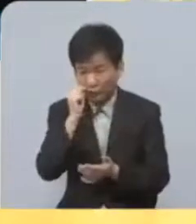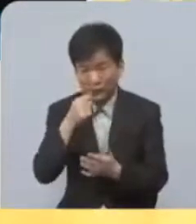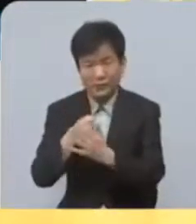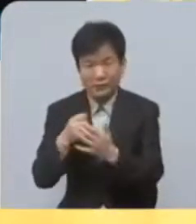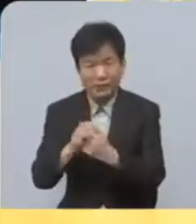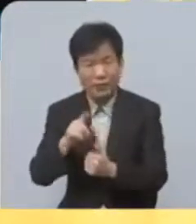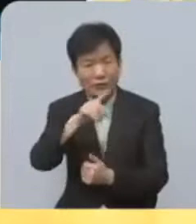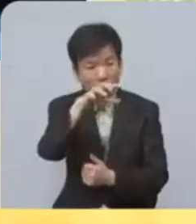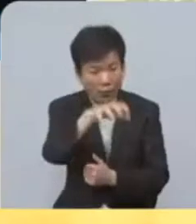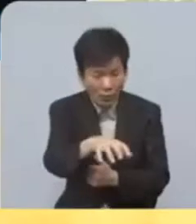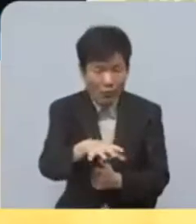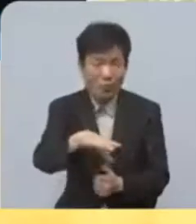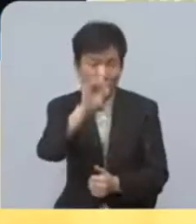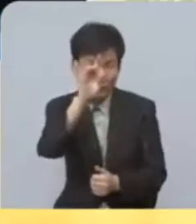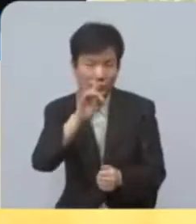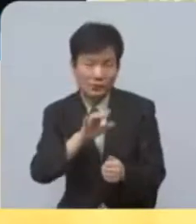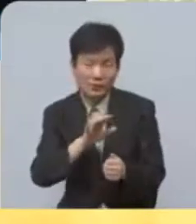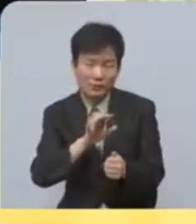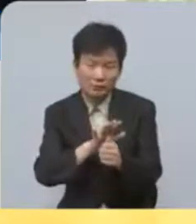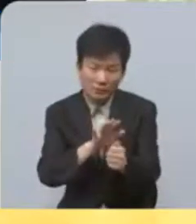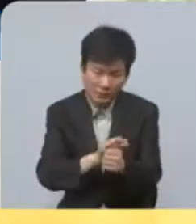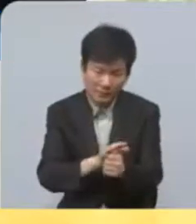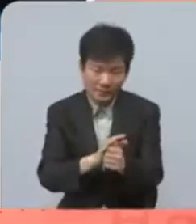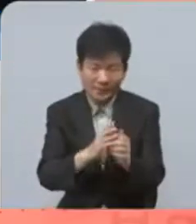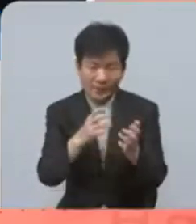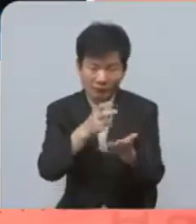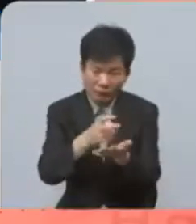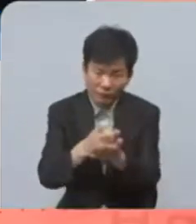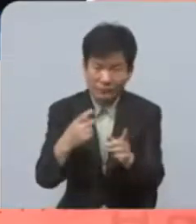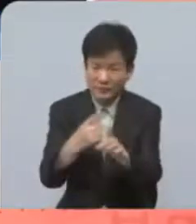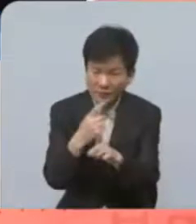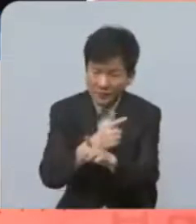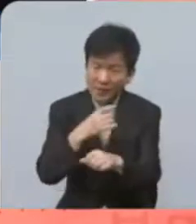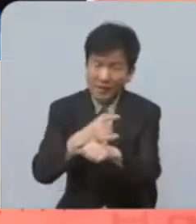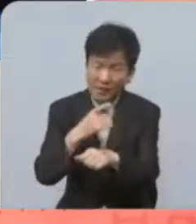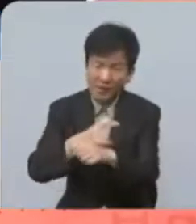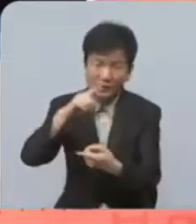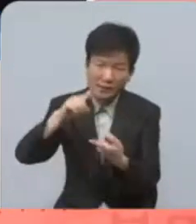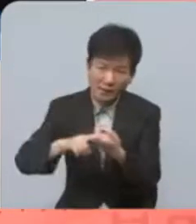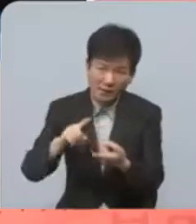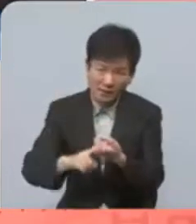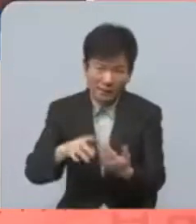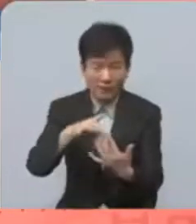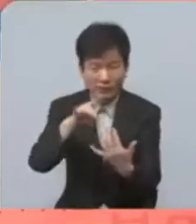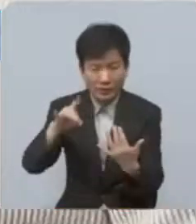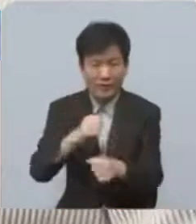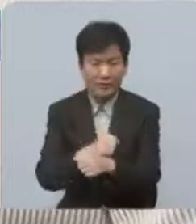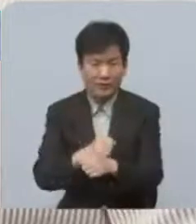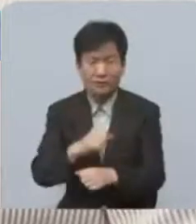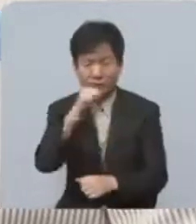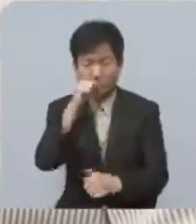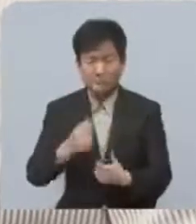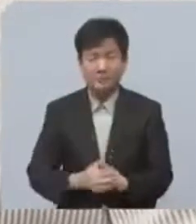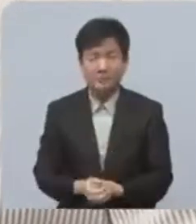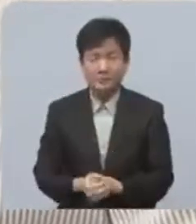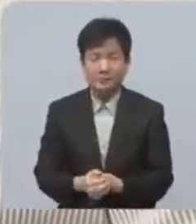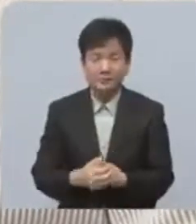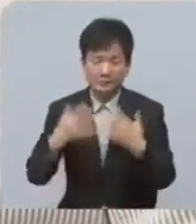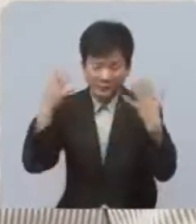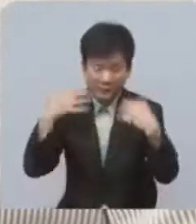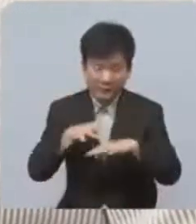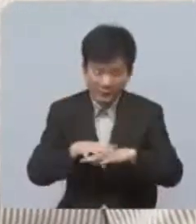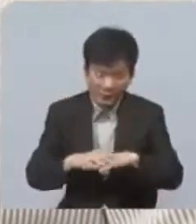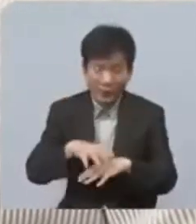어느 지역에 우선적으로 이런 폭염 대응 대책들을 집중할 수 있을지 선택을 하는데 도움이 폭염 지도